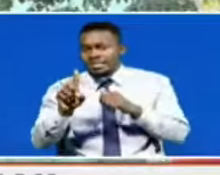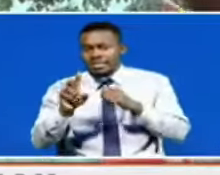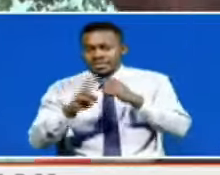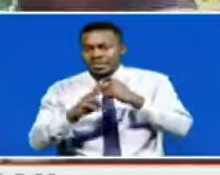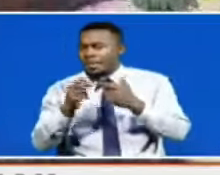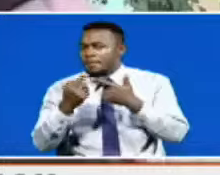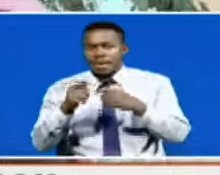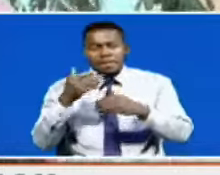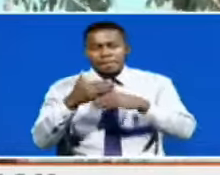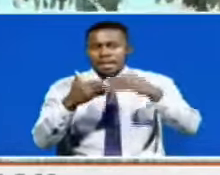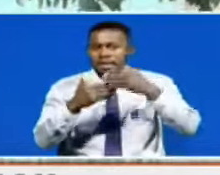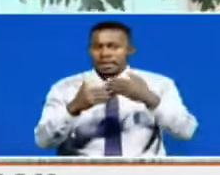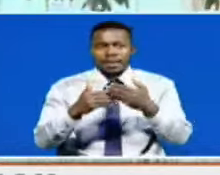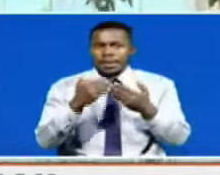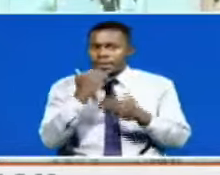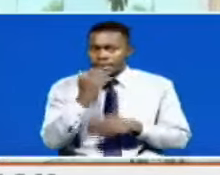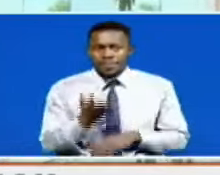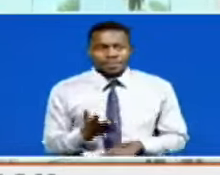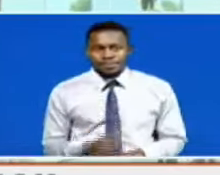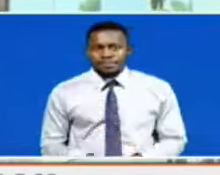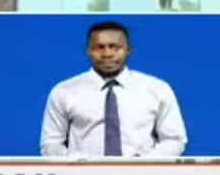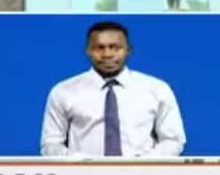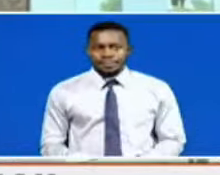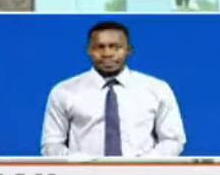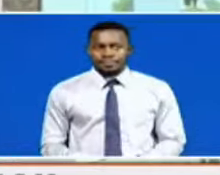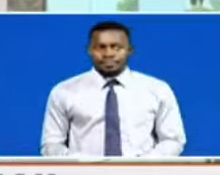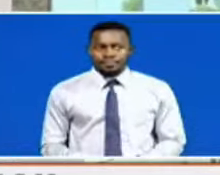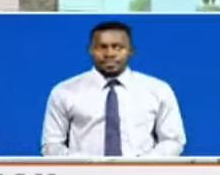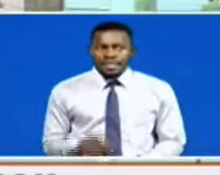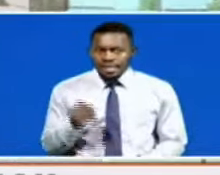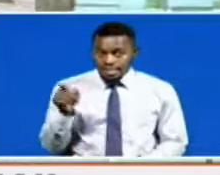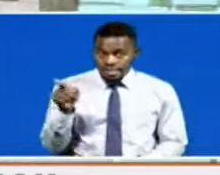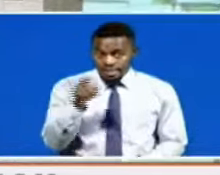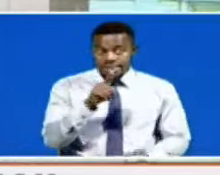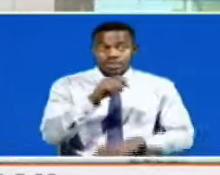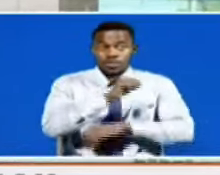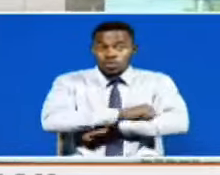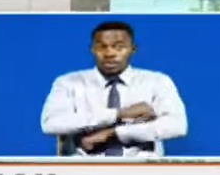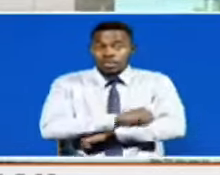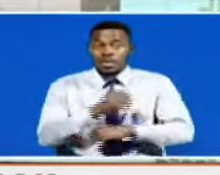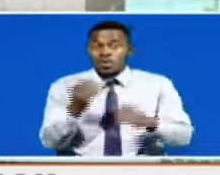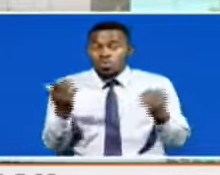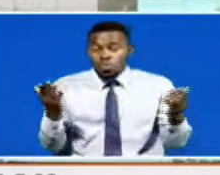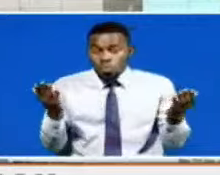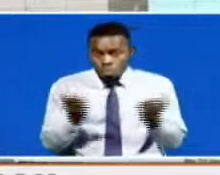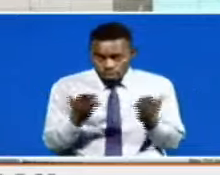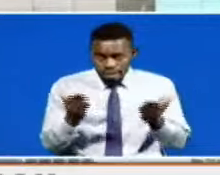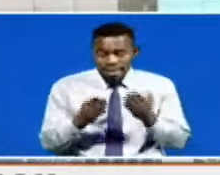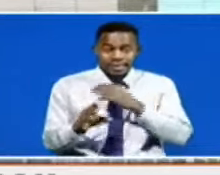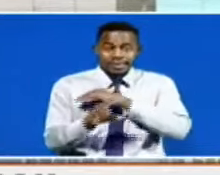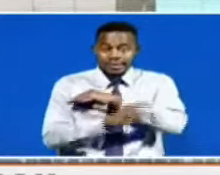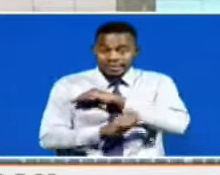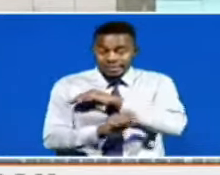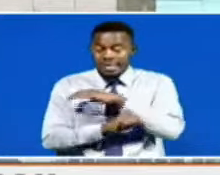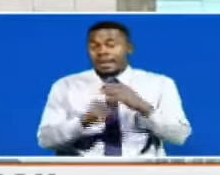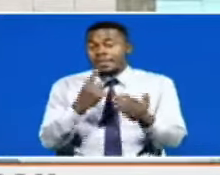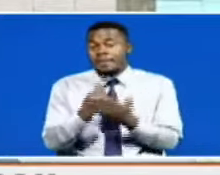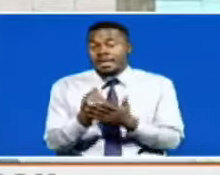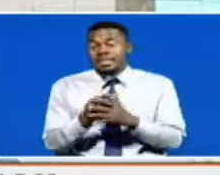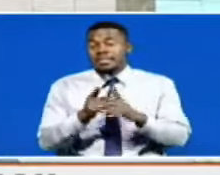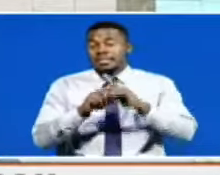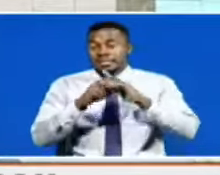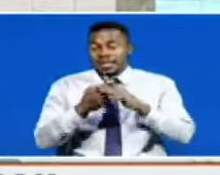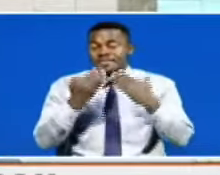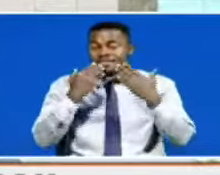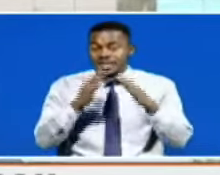Naam, ni katika jumba hili ambapo ubadhirifu ama wizi wa bilioni 8.5 ulipofanyika, na